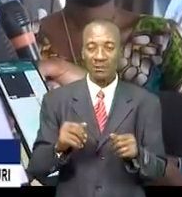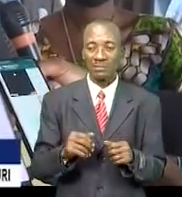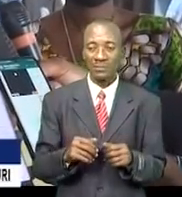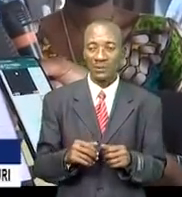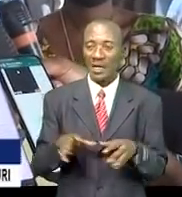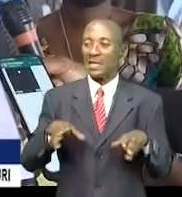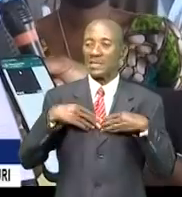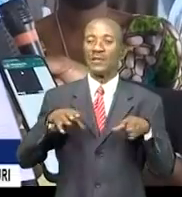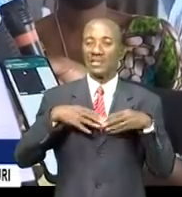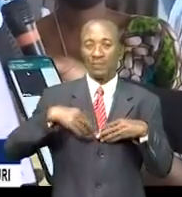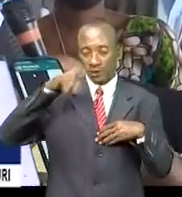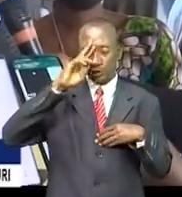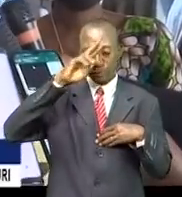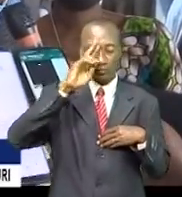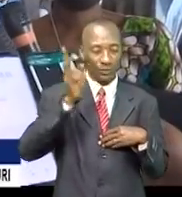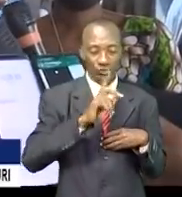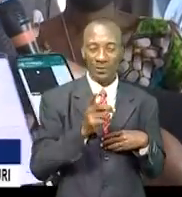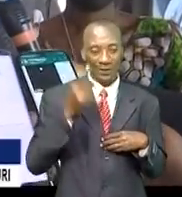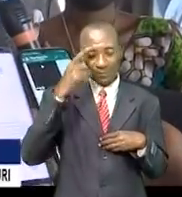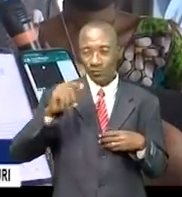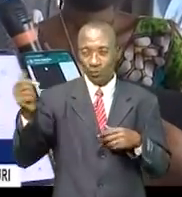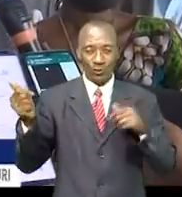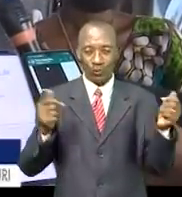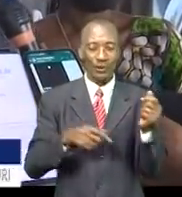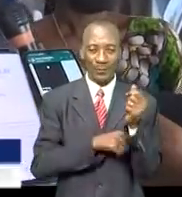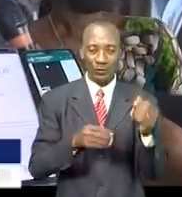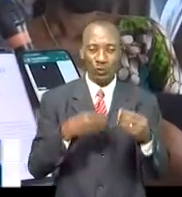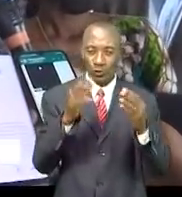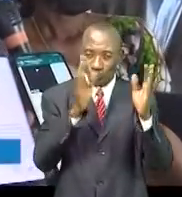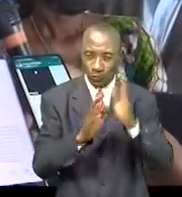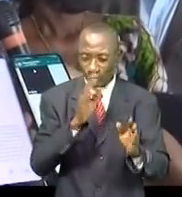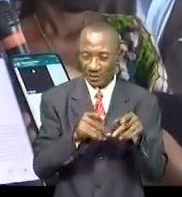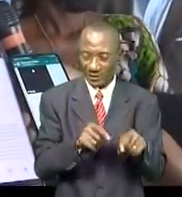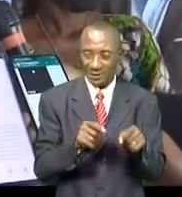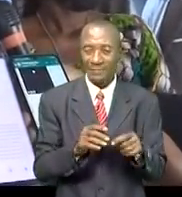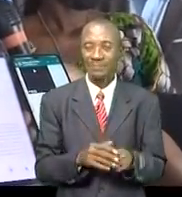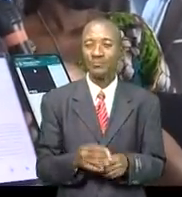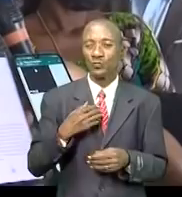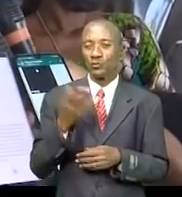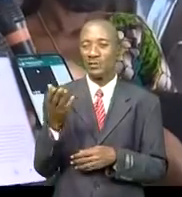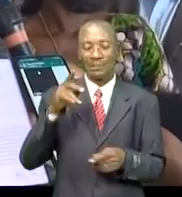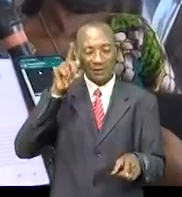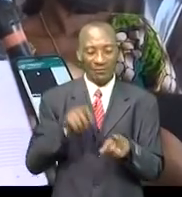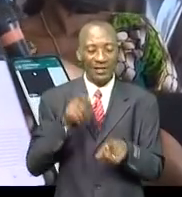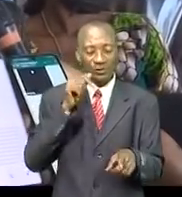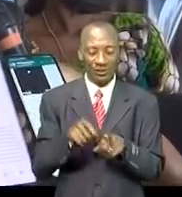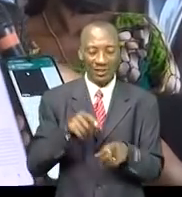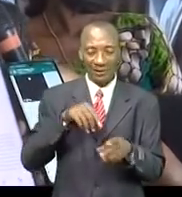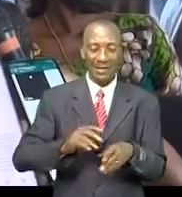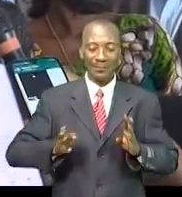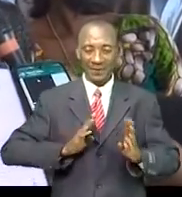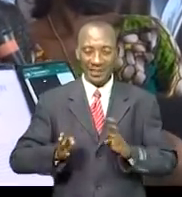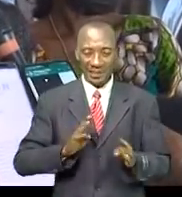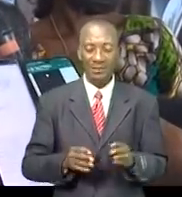par les politiciens en mal de positionnement. Nous demandons à nos frères qui sont à Beni, à nos frères qui sont au Nord